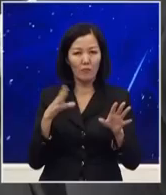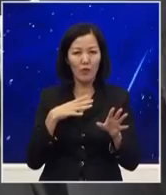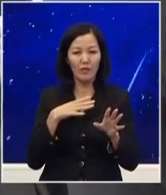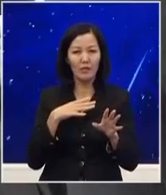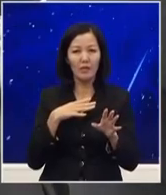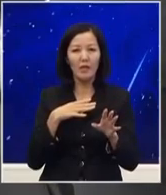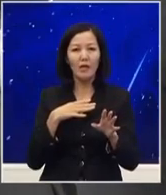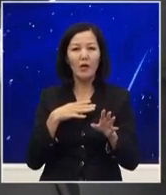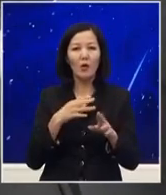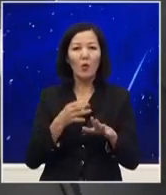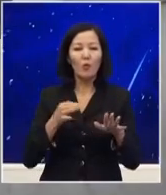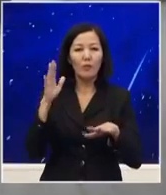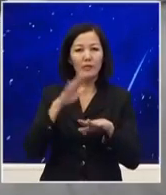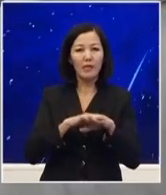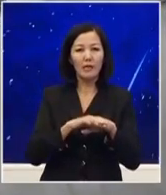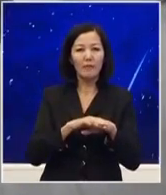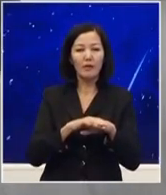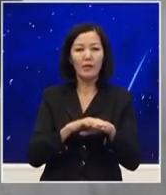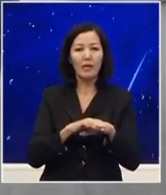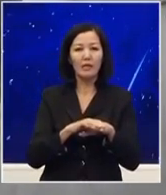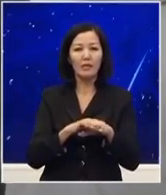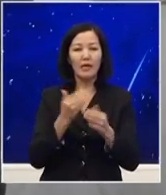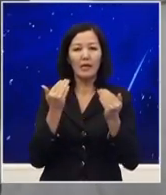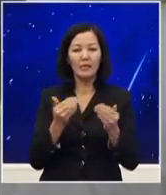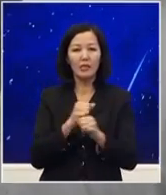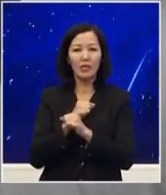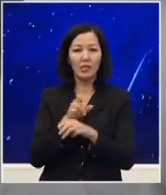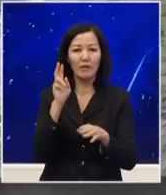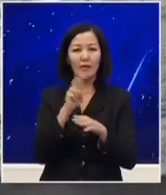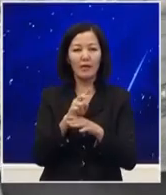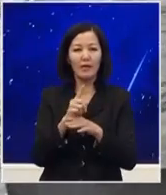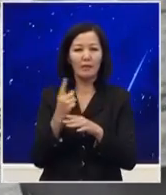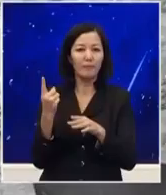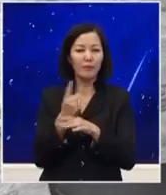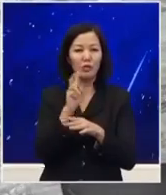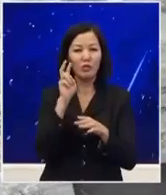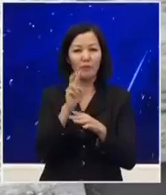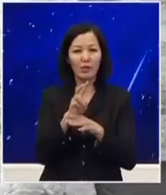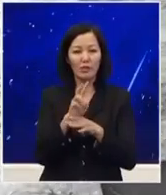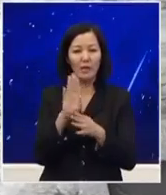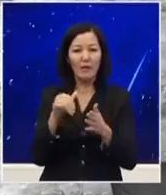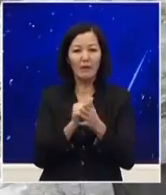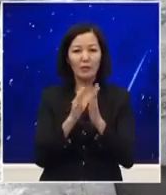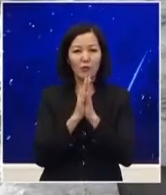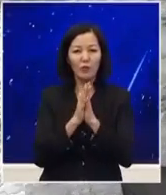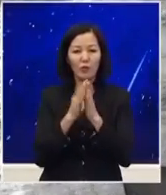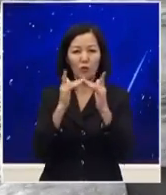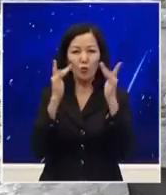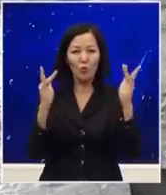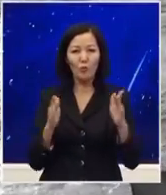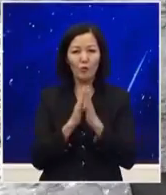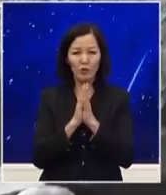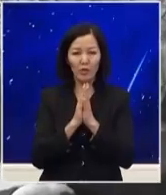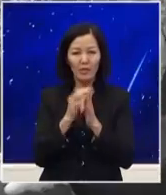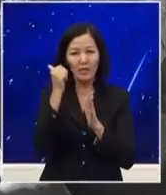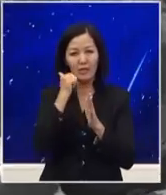Олай болмағанда ше, облыс әкімі лауазымында болғандардан саяжайға барған бірінші басшы. Басты өтініштері көпір еді.